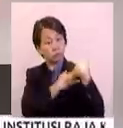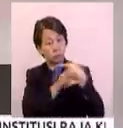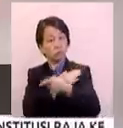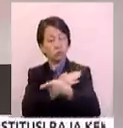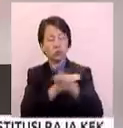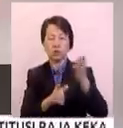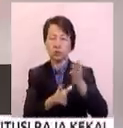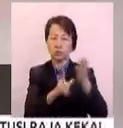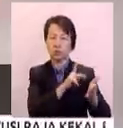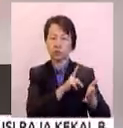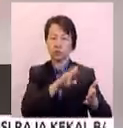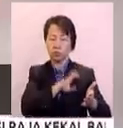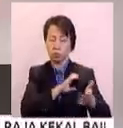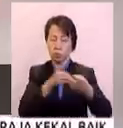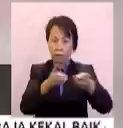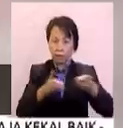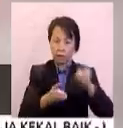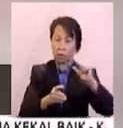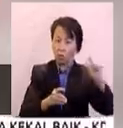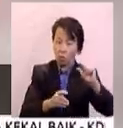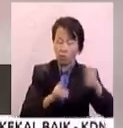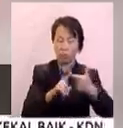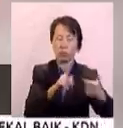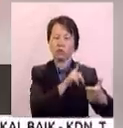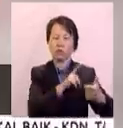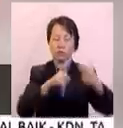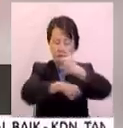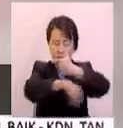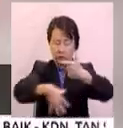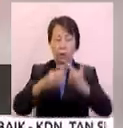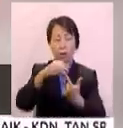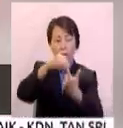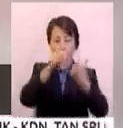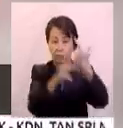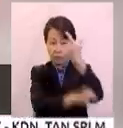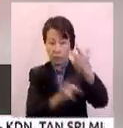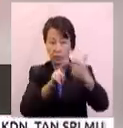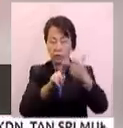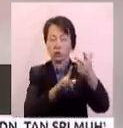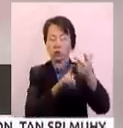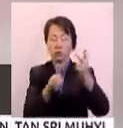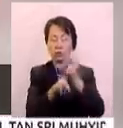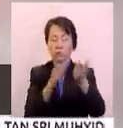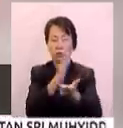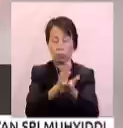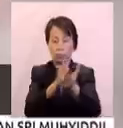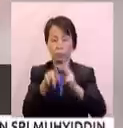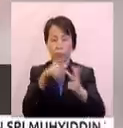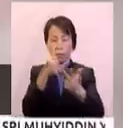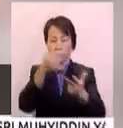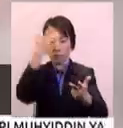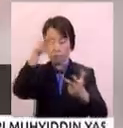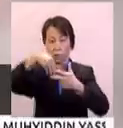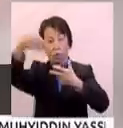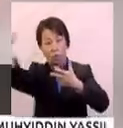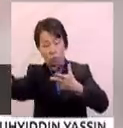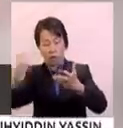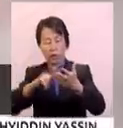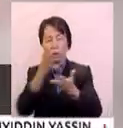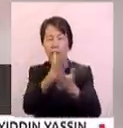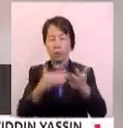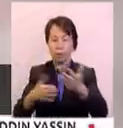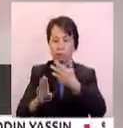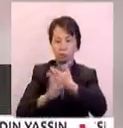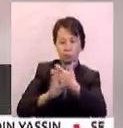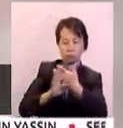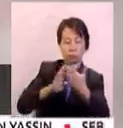antaranya Timbalan Ketua Polis Daerah Gombak, Ketua Cawangan Khas Negeri, Ketua Penolong Pengarah Bahagian Intelijen Luar, Bahagian